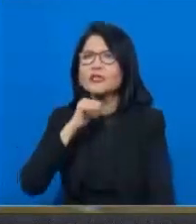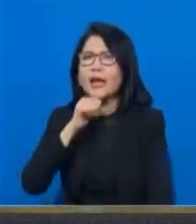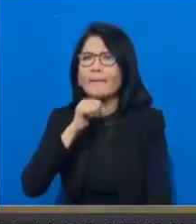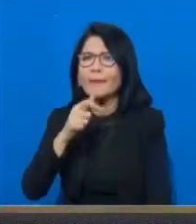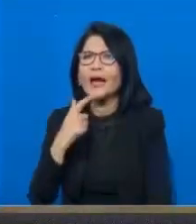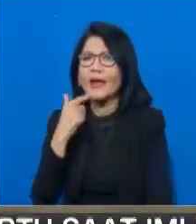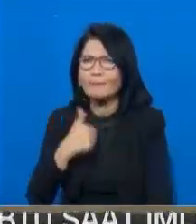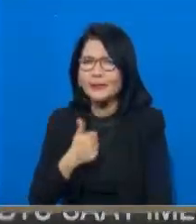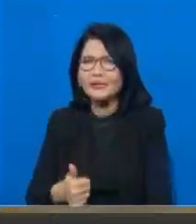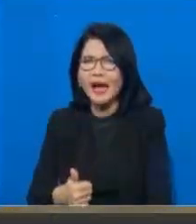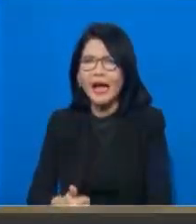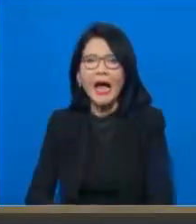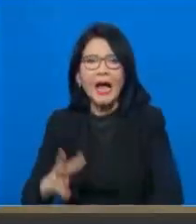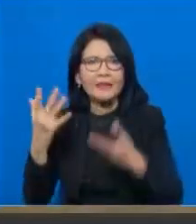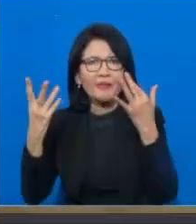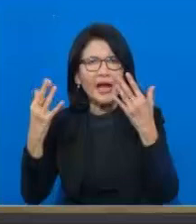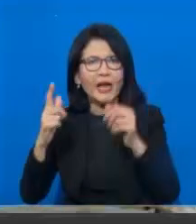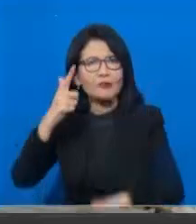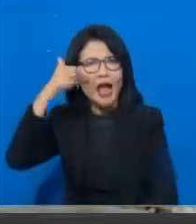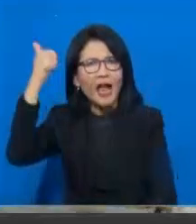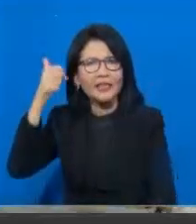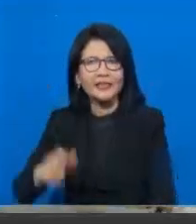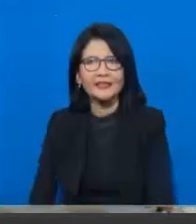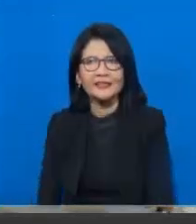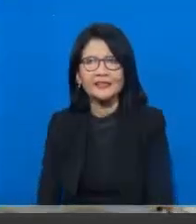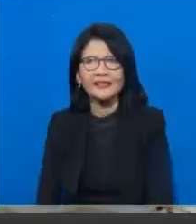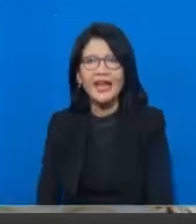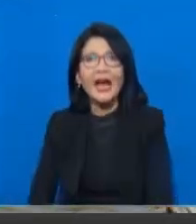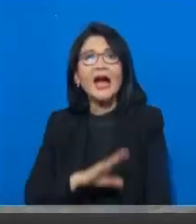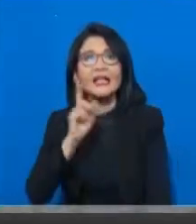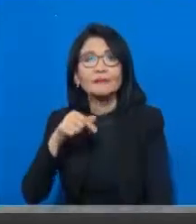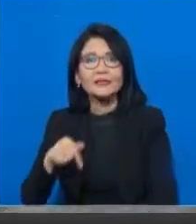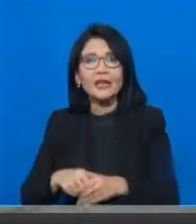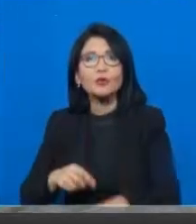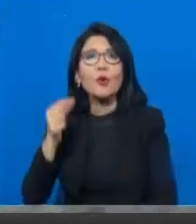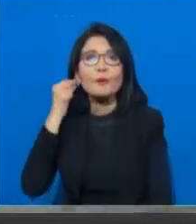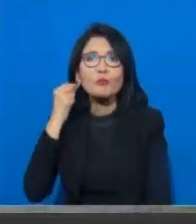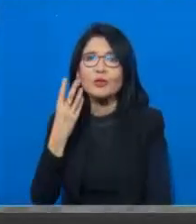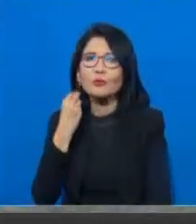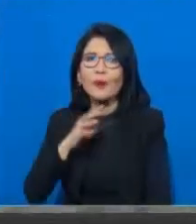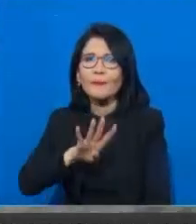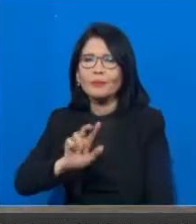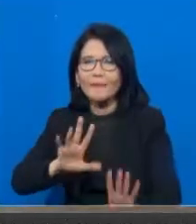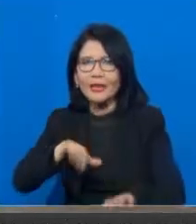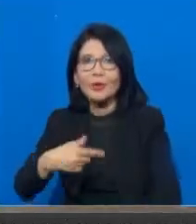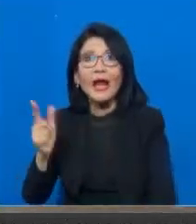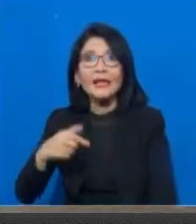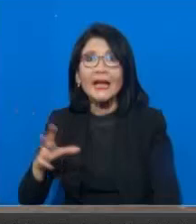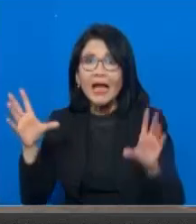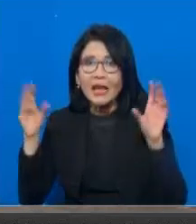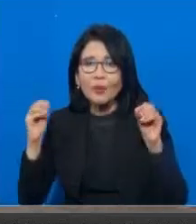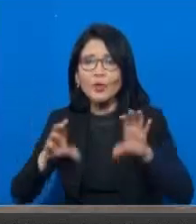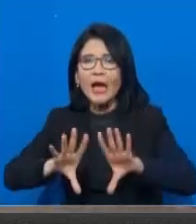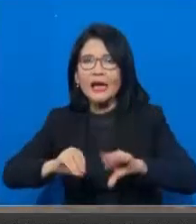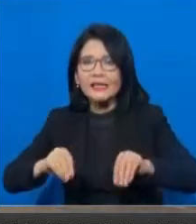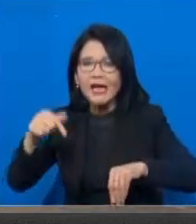hanya orang-orang yang bertangan ahli. Salah satunya Sulikah. Wanita 48 tahun asal Lamongan ini telah bekerja